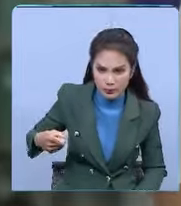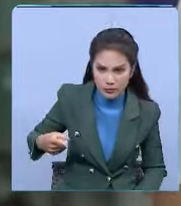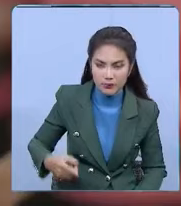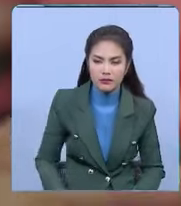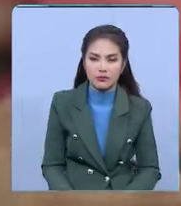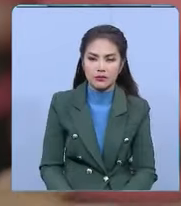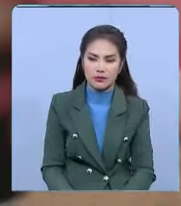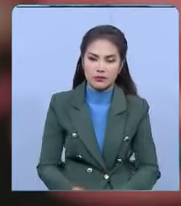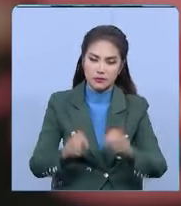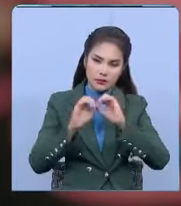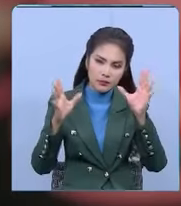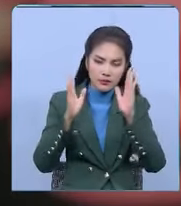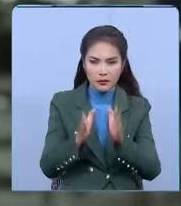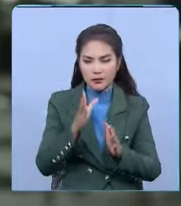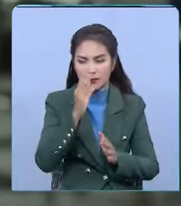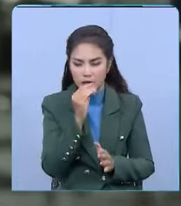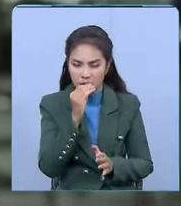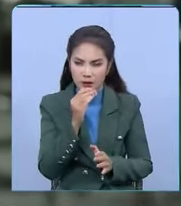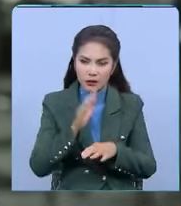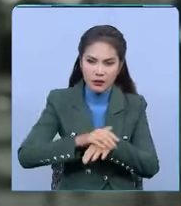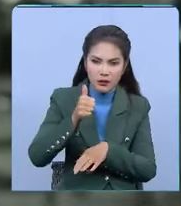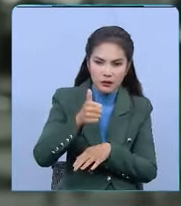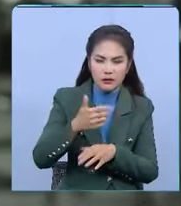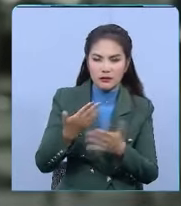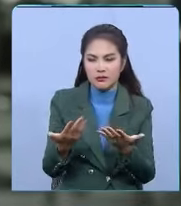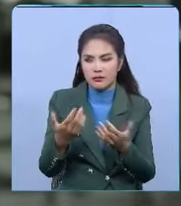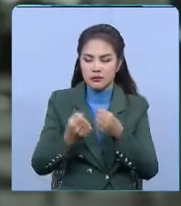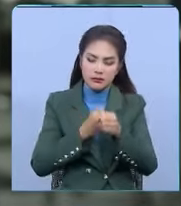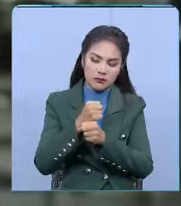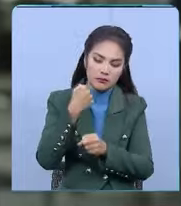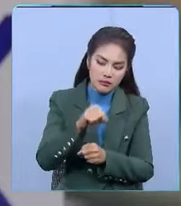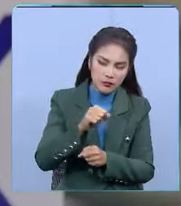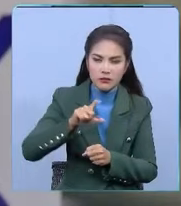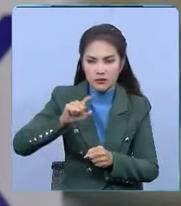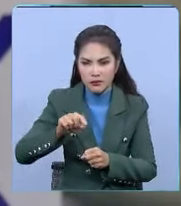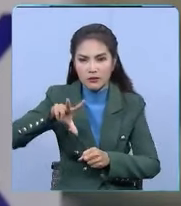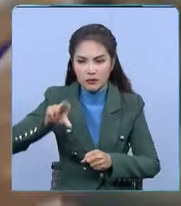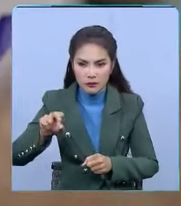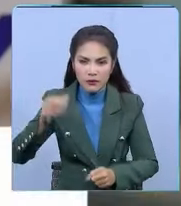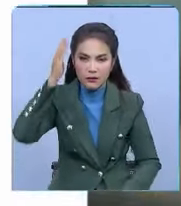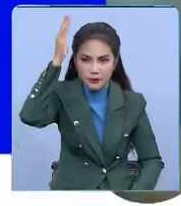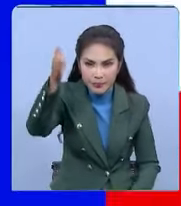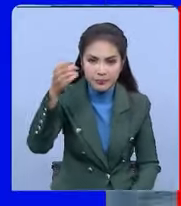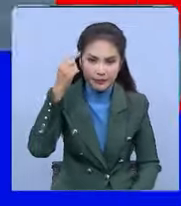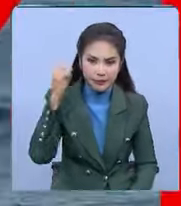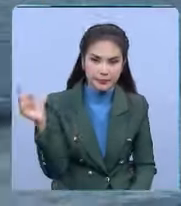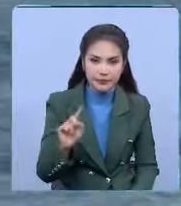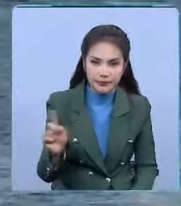ตเก่งหรือพูดเก่งเนี่ยจะเป็นผู้นำที่ดีได้ประเทศไทยอีก10ปี20ปี30ปีข้างหน้าลุงป้อมคิดว่าจะเป็นยัง